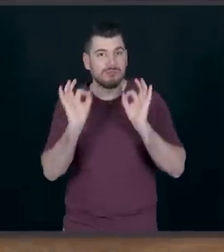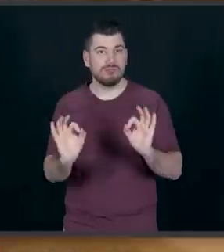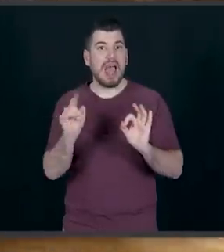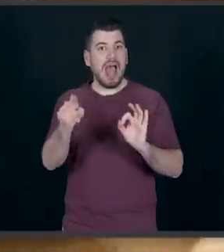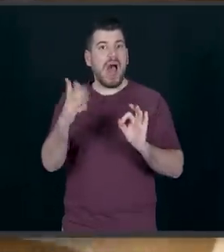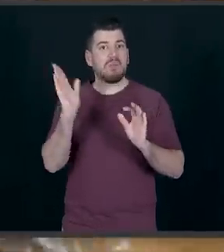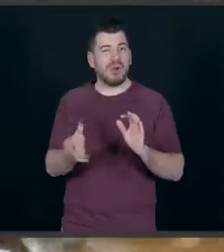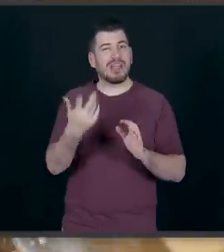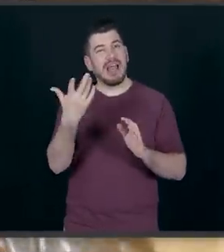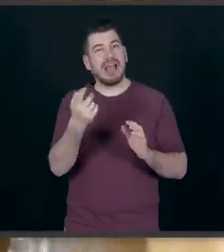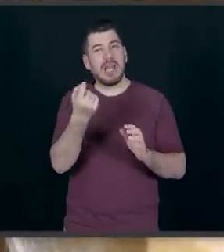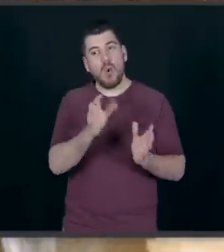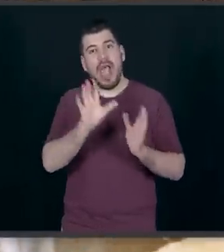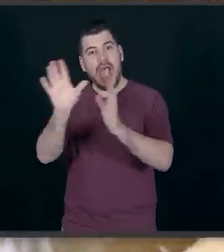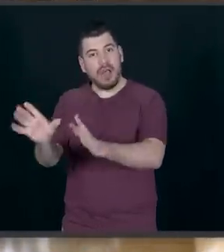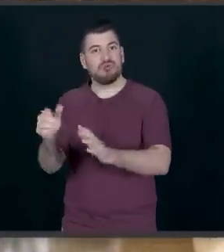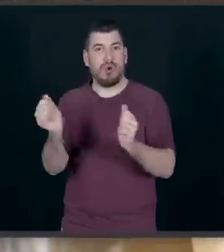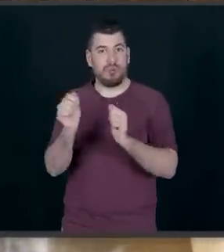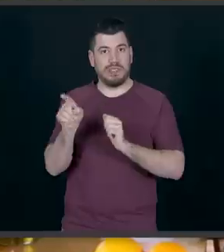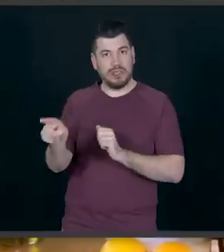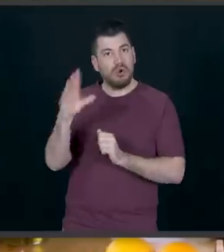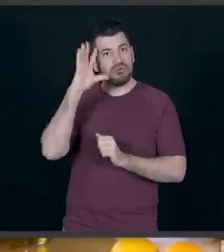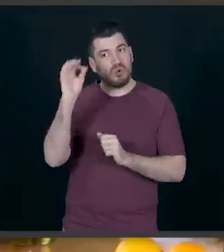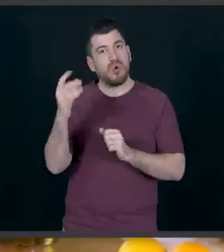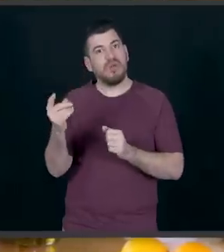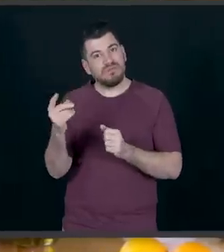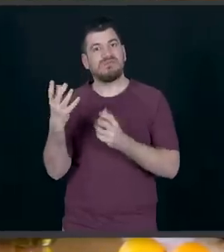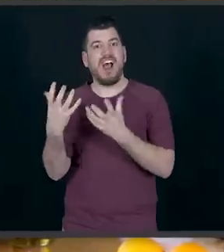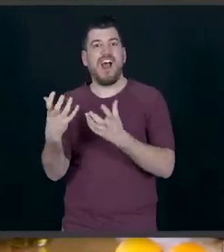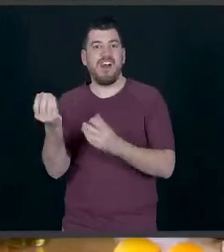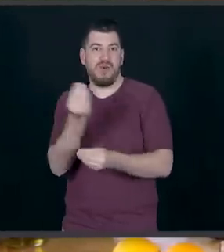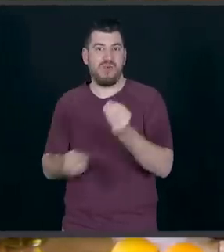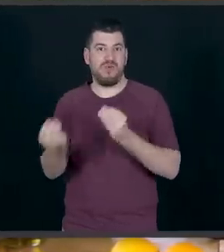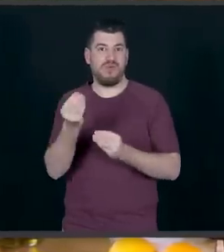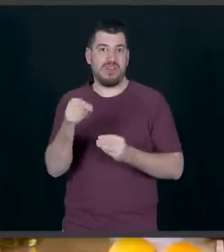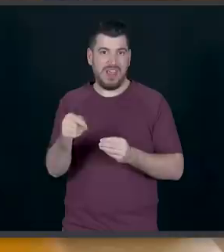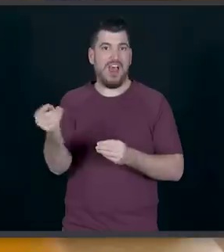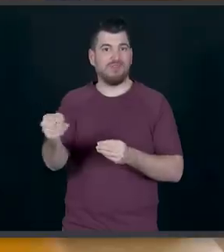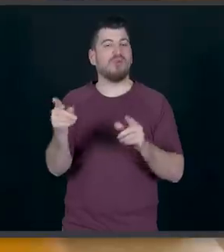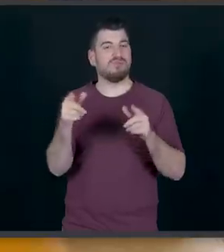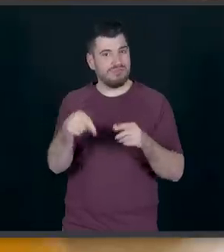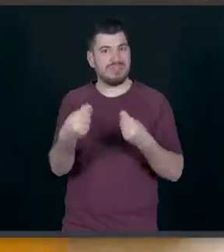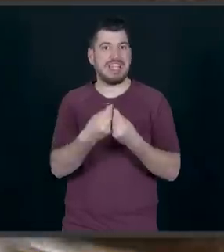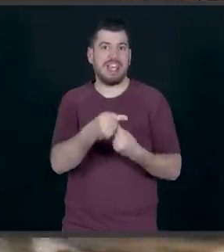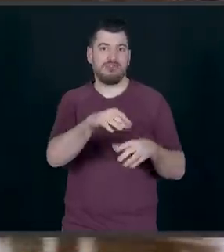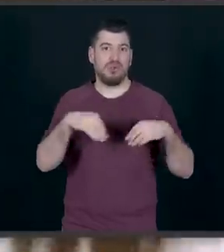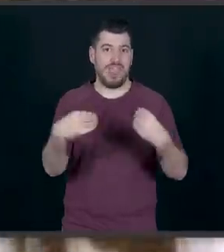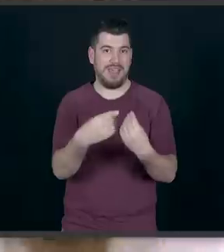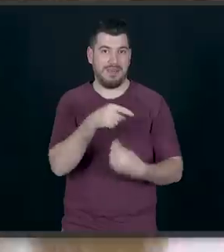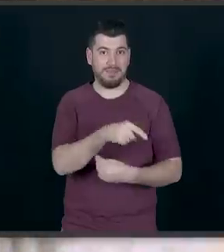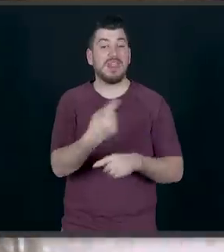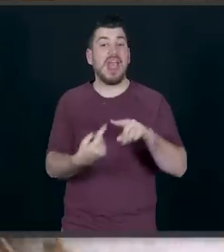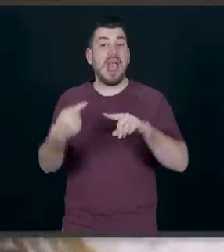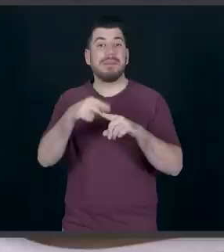ωρίτσα τουλάχιστον έξω, σε θερμοκρασία δωματίου, για να φρατέψει πολύ περισσότερο το κέικ. Και ρίχνουμε και την άχνη